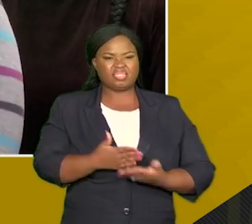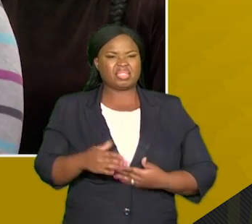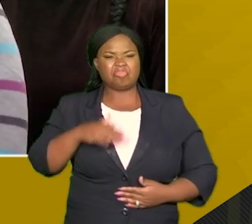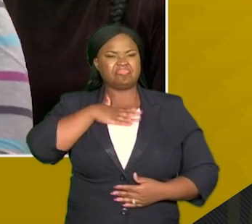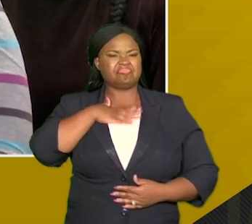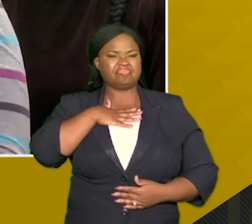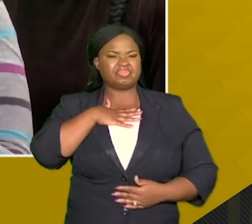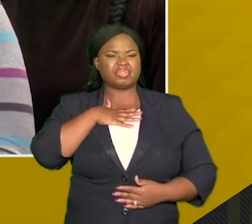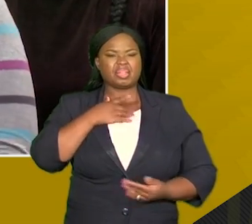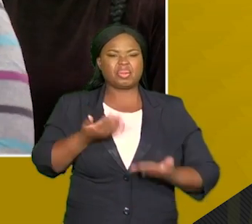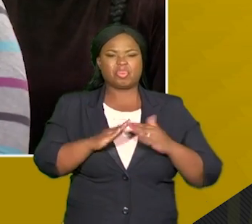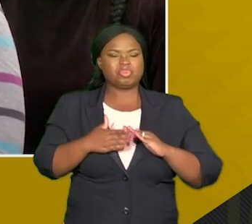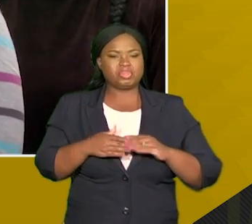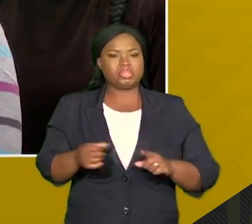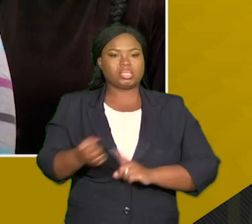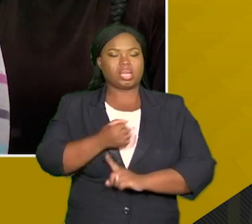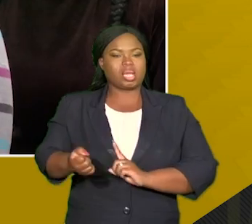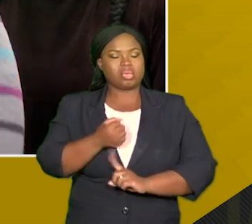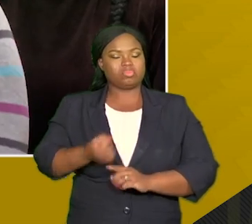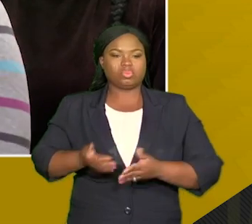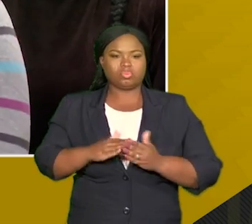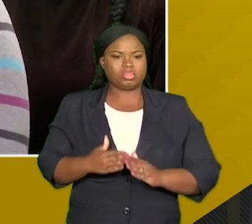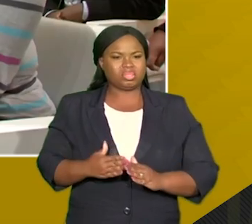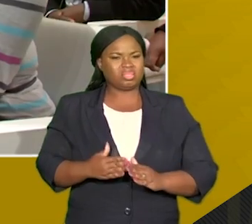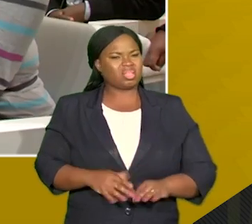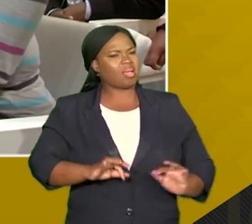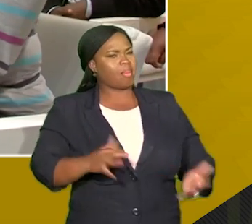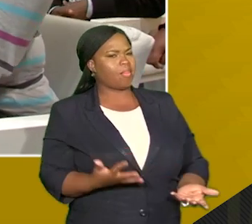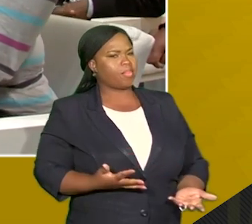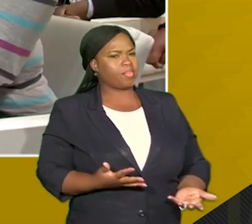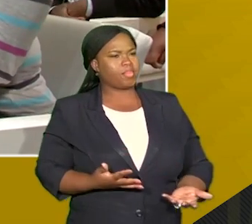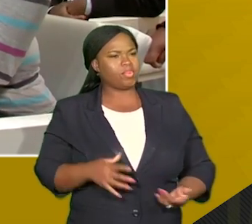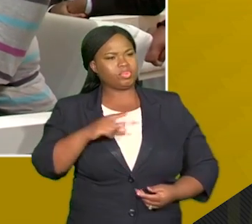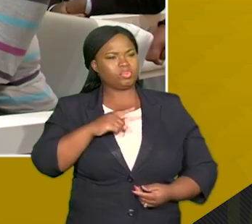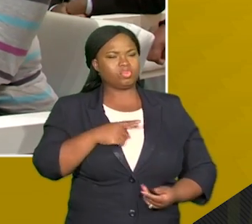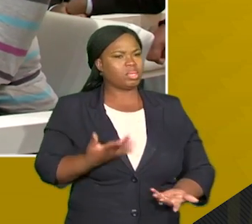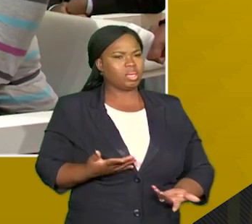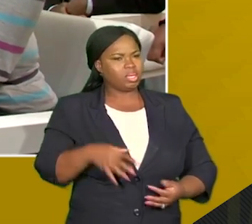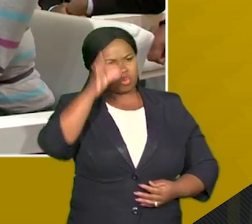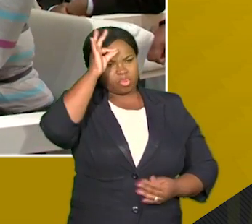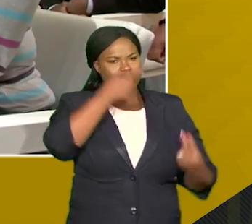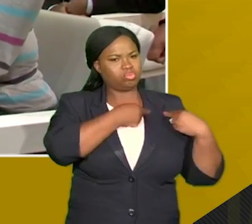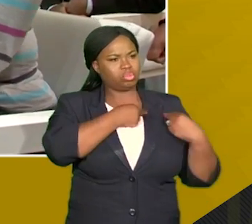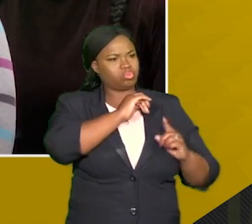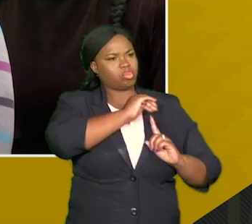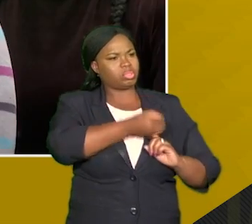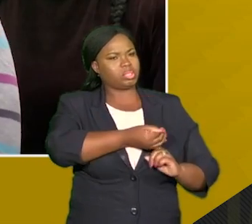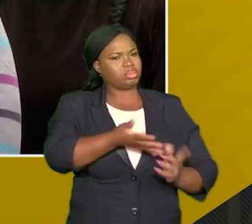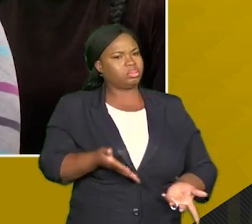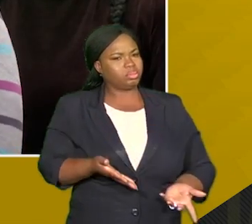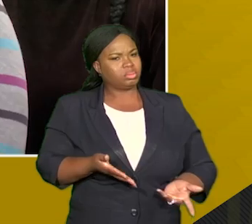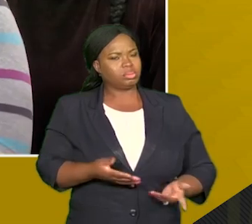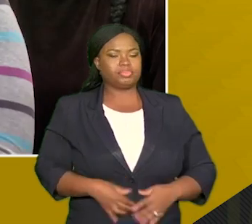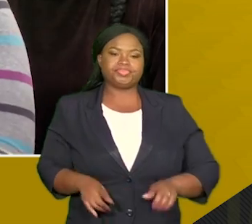man ayawuhlukumeza kwawona amaphoyisa umphakathi awuhlukumeza kanjani umphakathi ngoba umsebenzi wabo ukuprotect umphakathi okay like